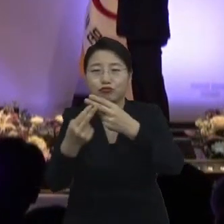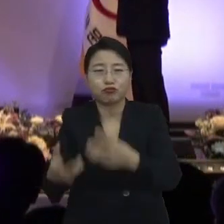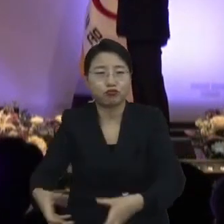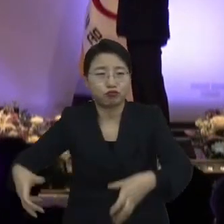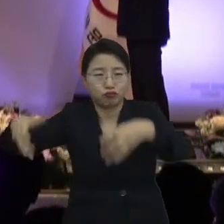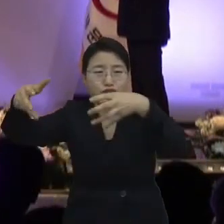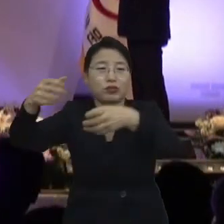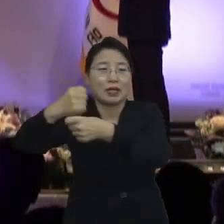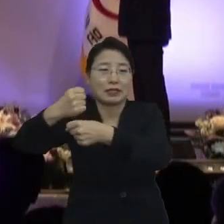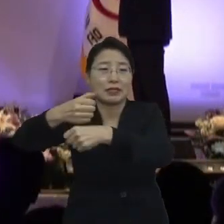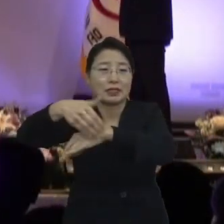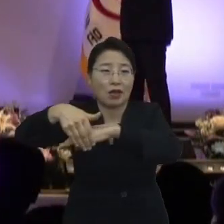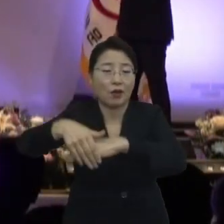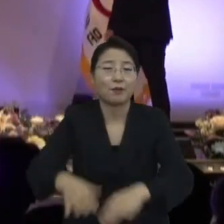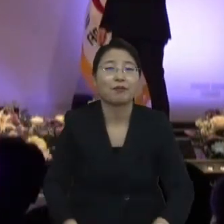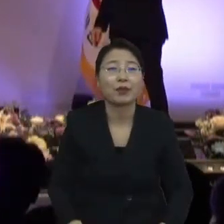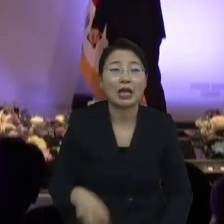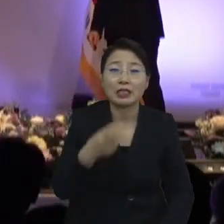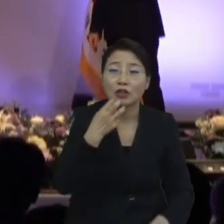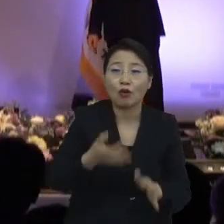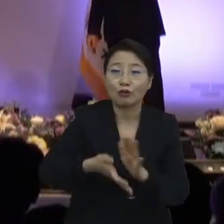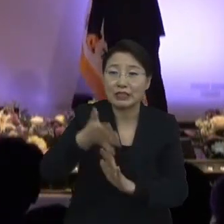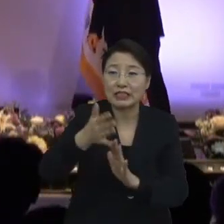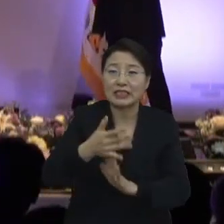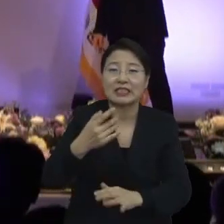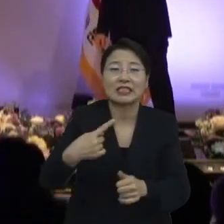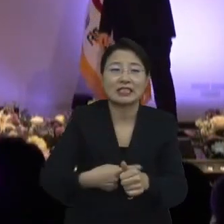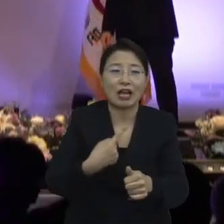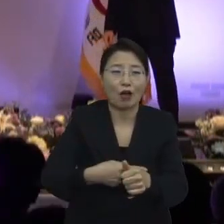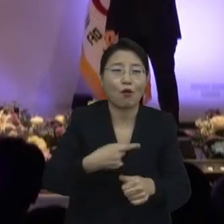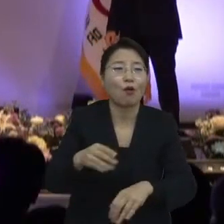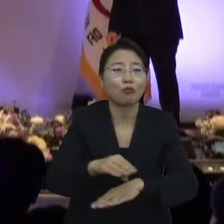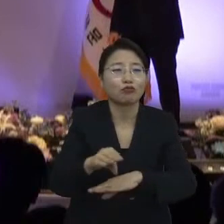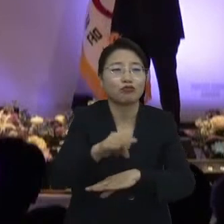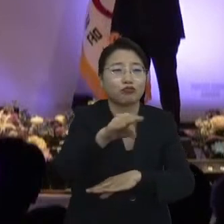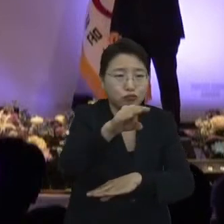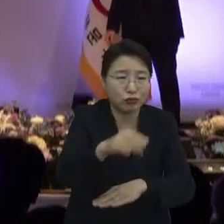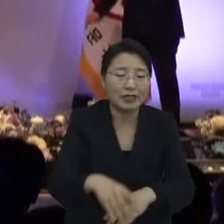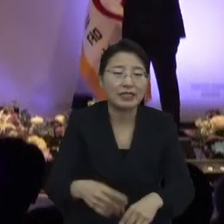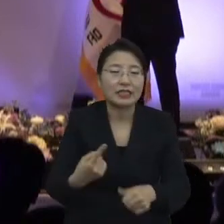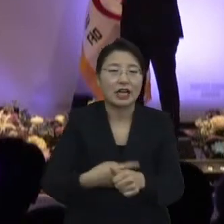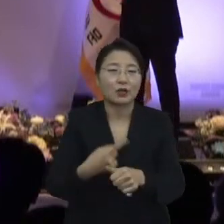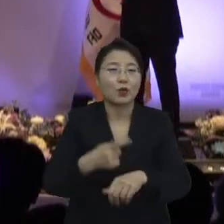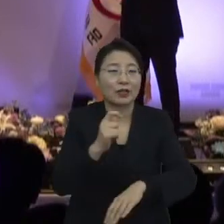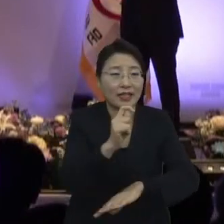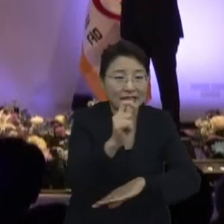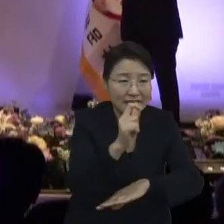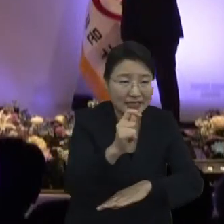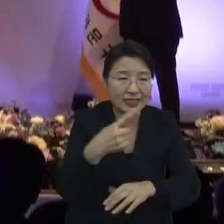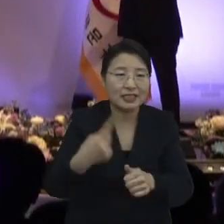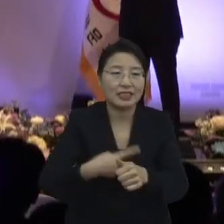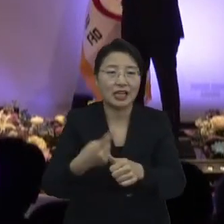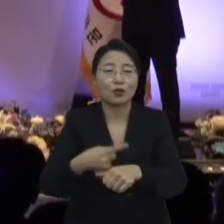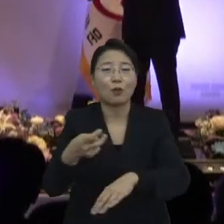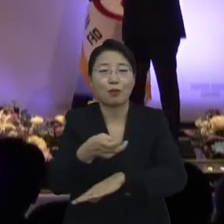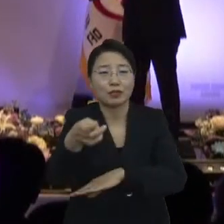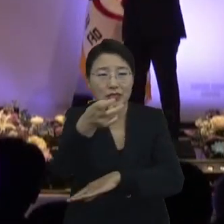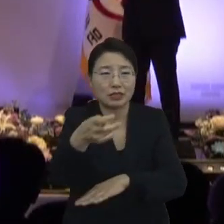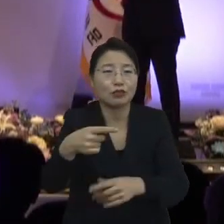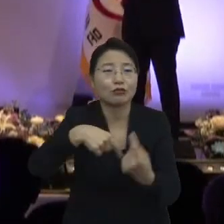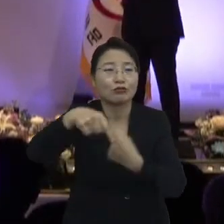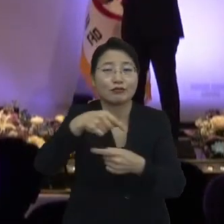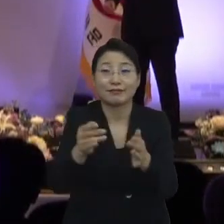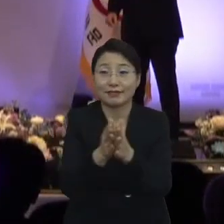서울 시내에는 자율주행 버스, 택시 이제 이런 것들이 지금 빅데이터 축적을 위해서 이미 운행이 시작이